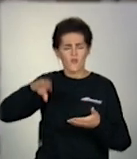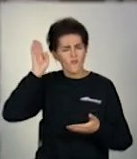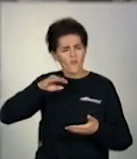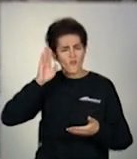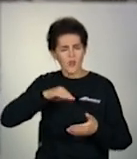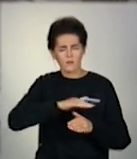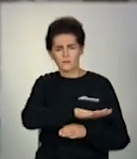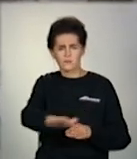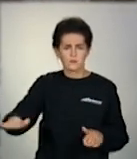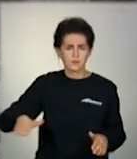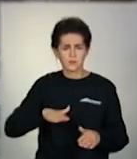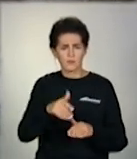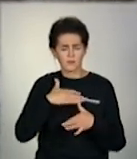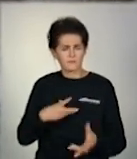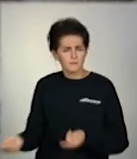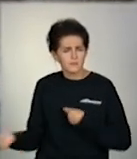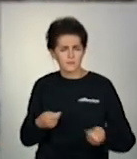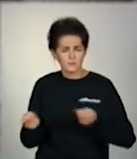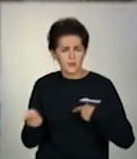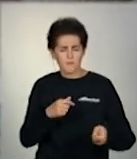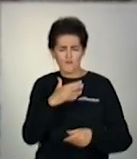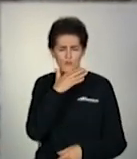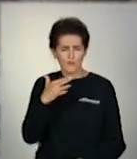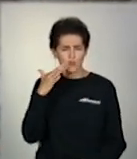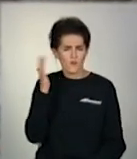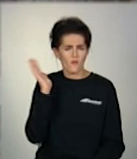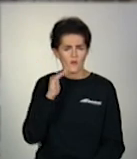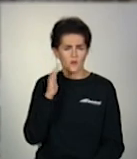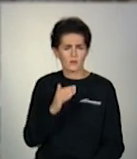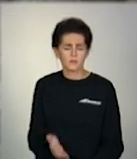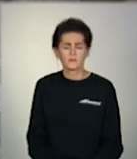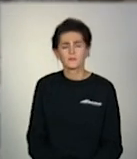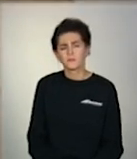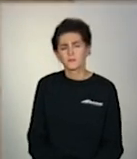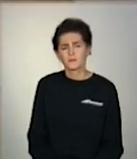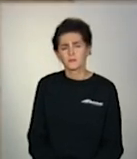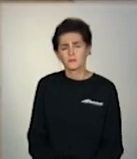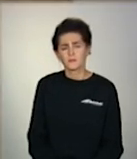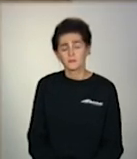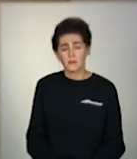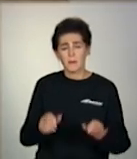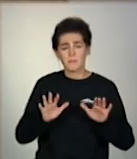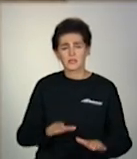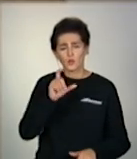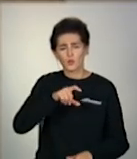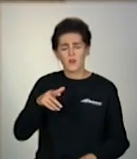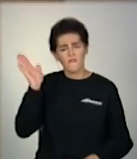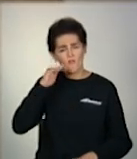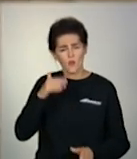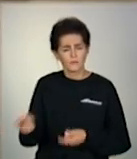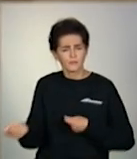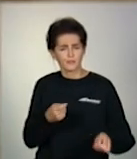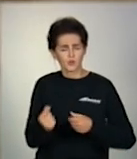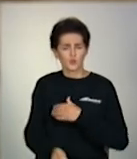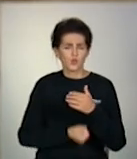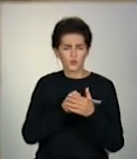это сколько уже вихлюпували здесь. Я не знаю, ну отак води було, напевно. Місцеві вичерпували воду до самого